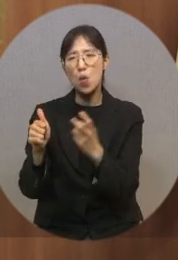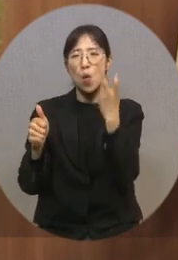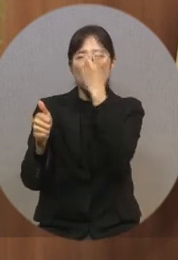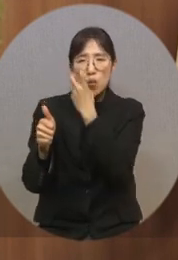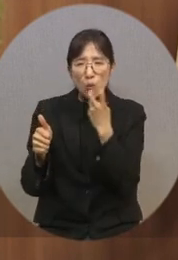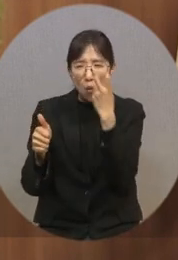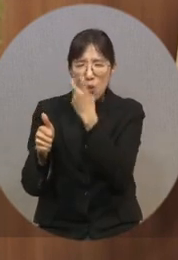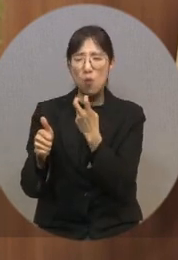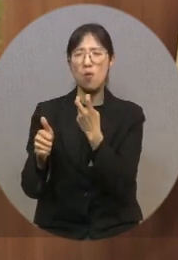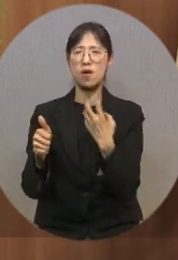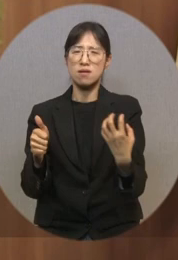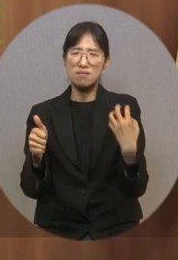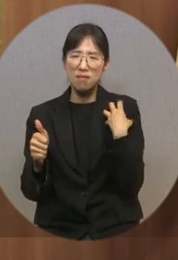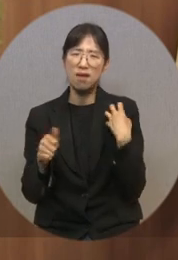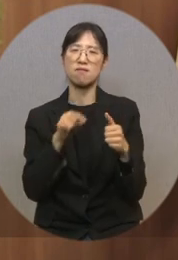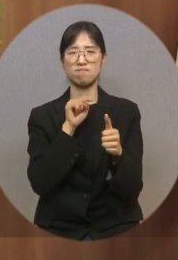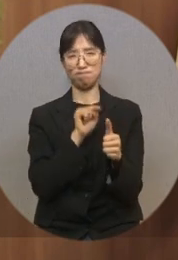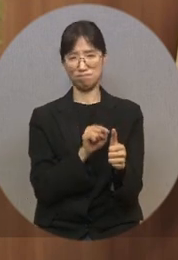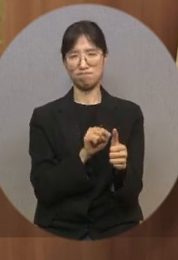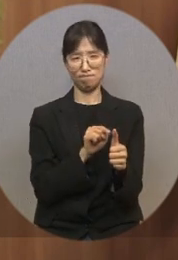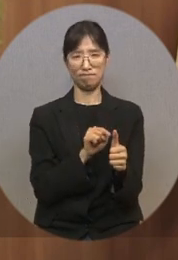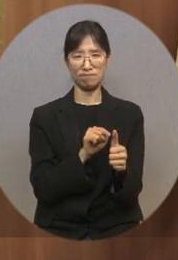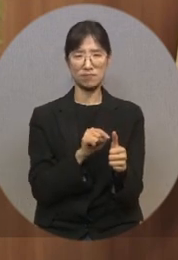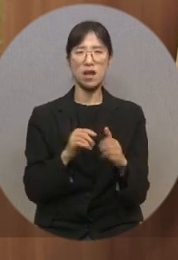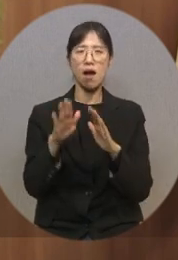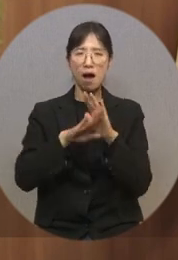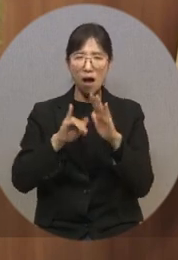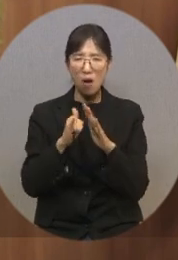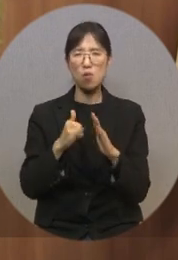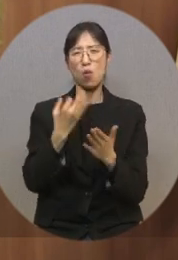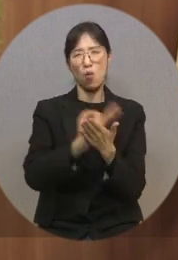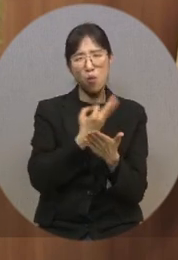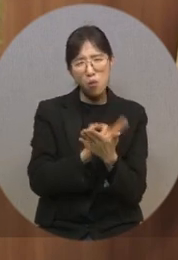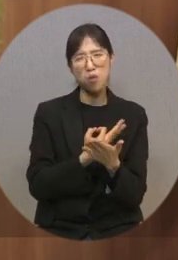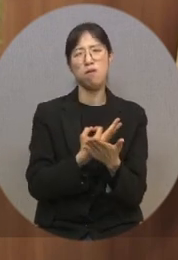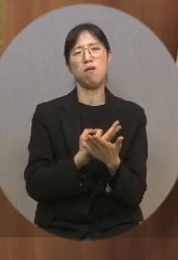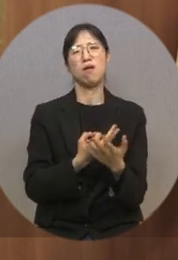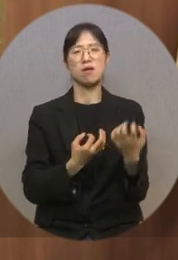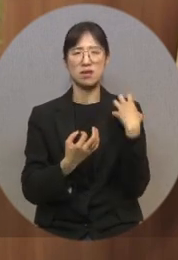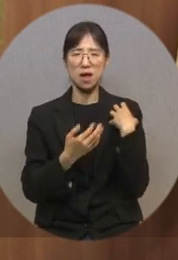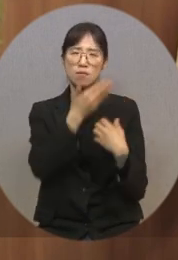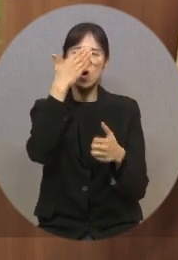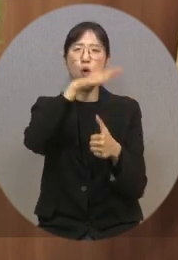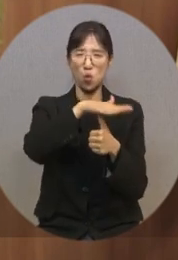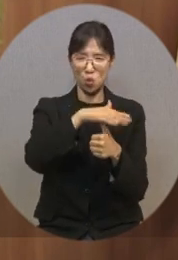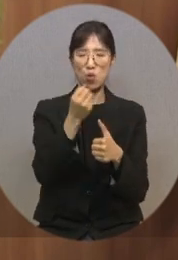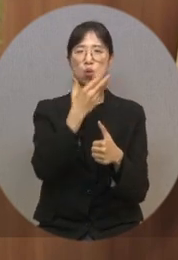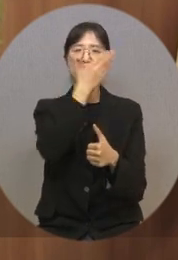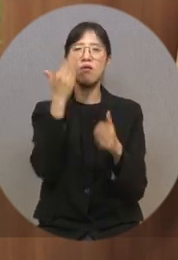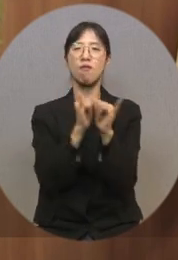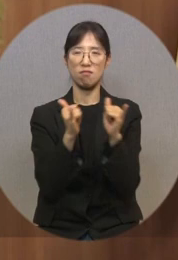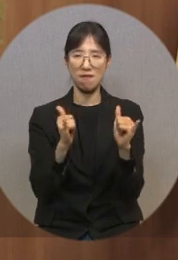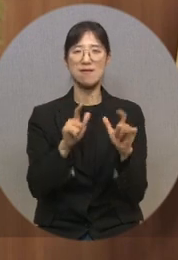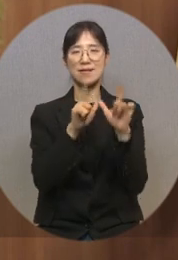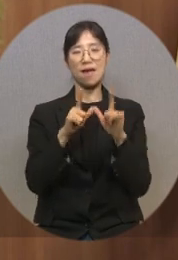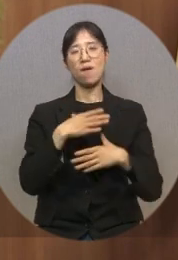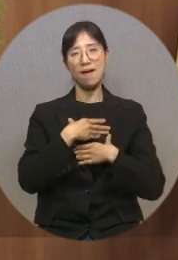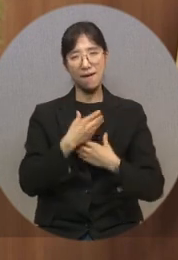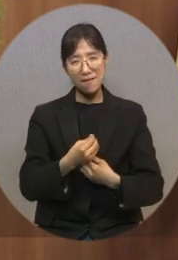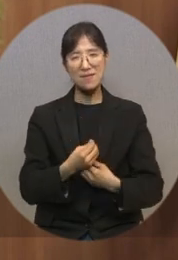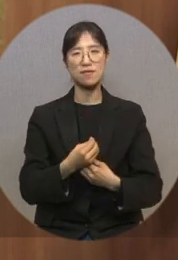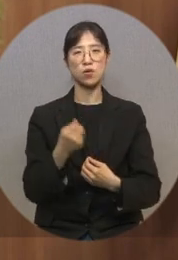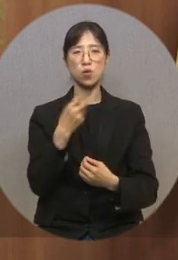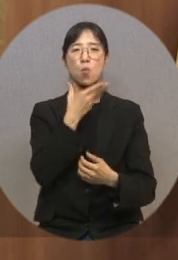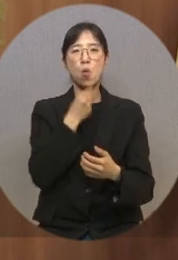가족을 도맡아 돌봄하면서 가족의 생계까지 책임지고 있는 청소년과 청년의 생활 안정 그리고